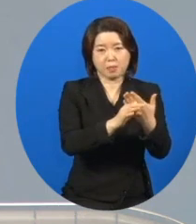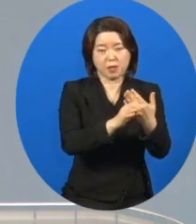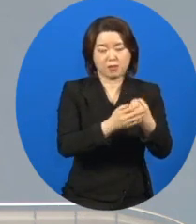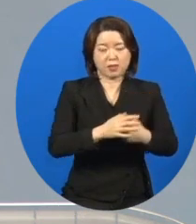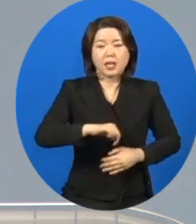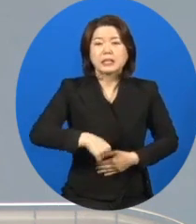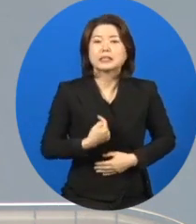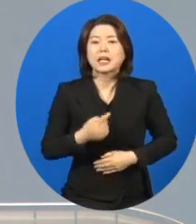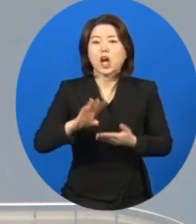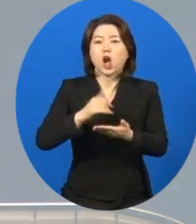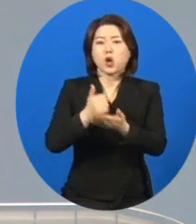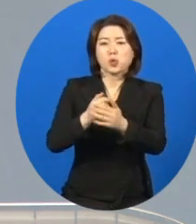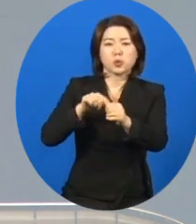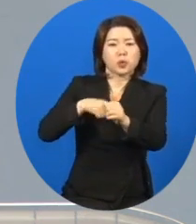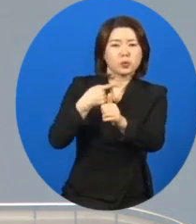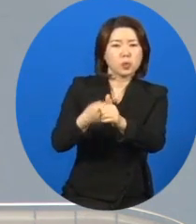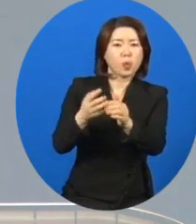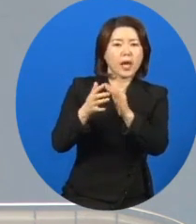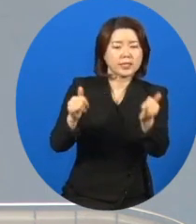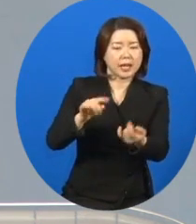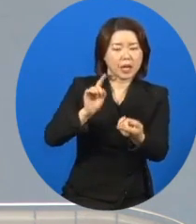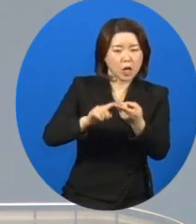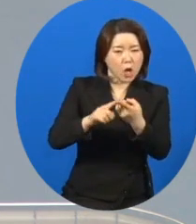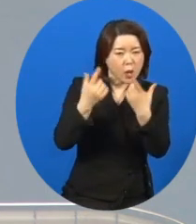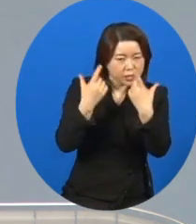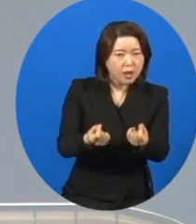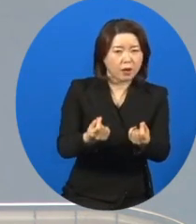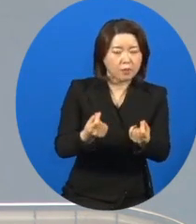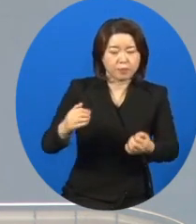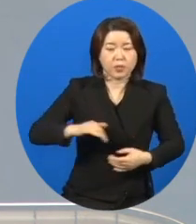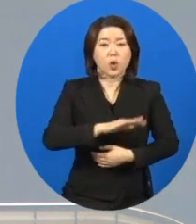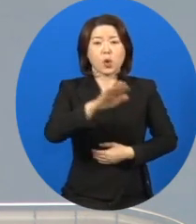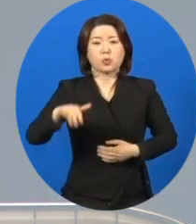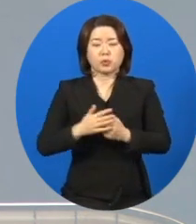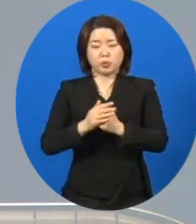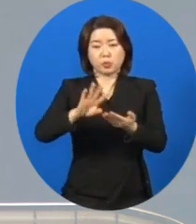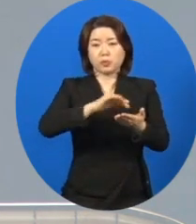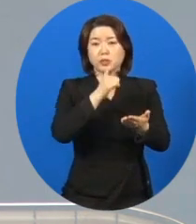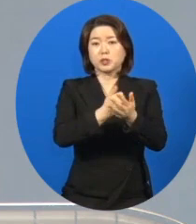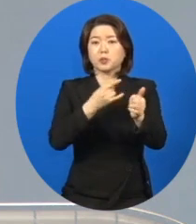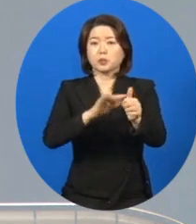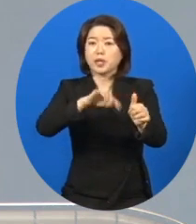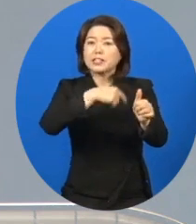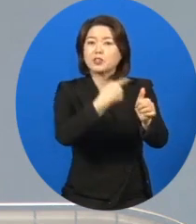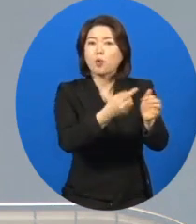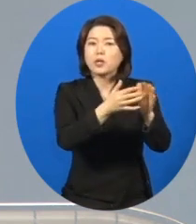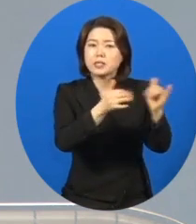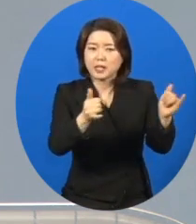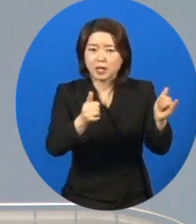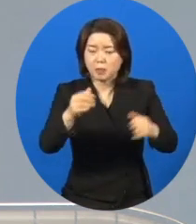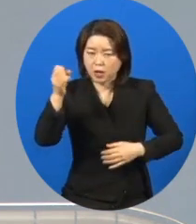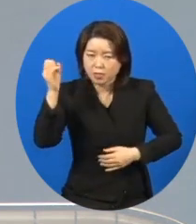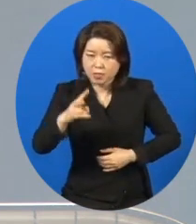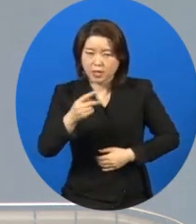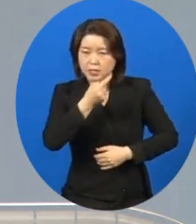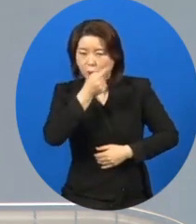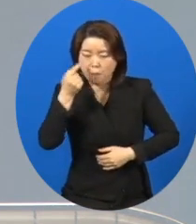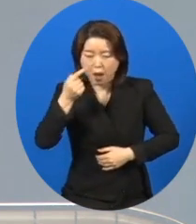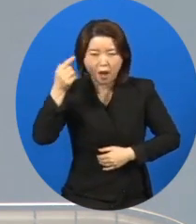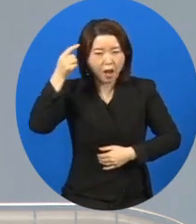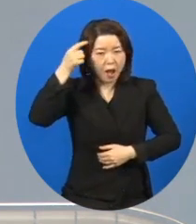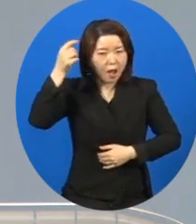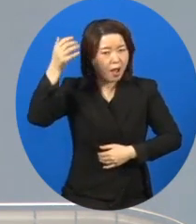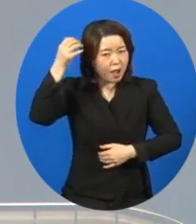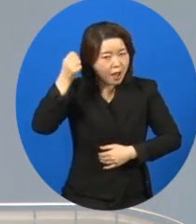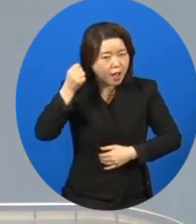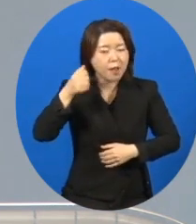자기가 그리스도께 속한 사람인 것과 같이 우리도 그리스도께 속한 사람이라는 것을 다시 한번 스스로 명심해야